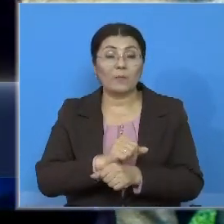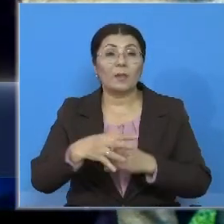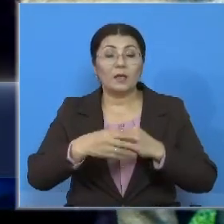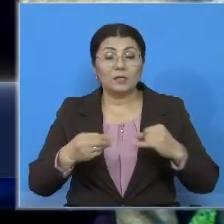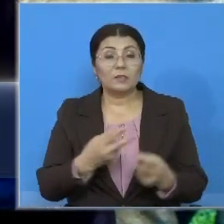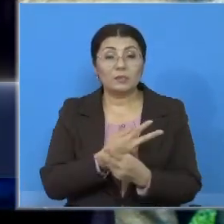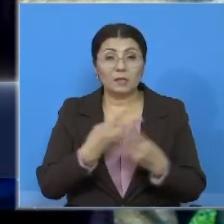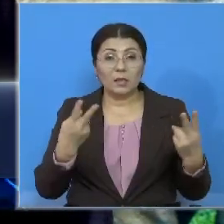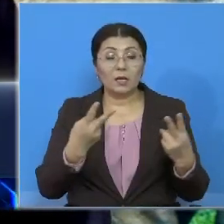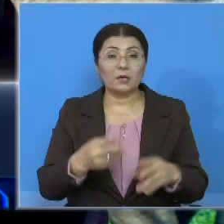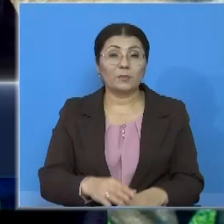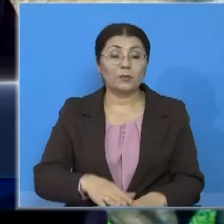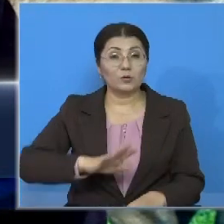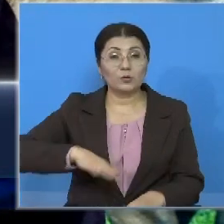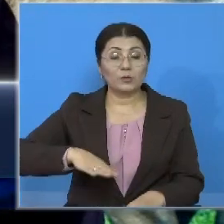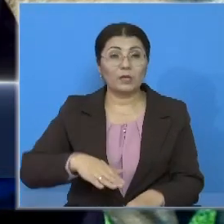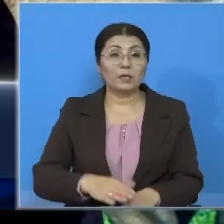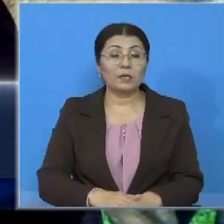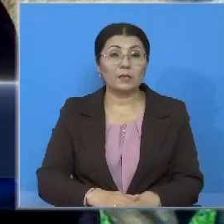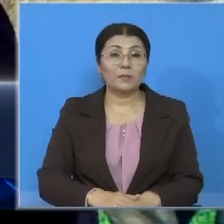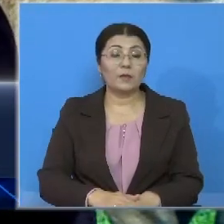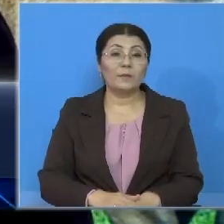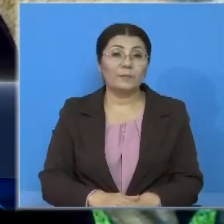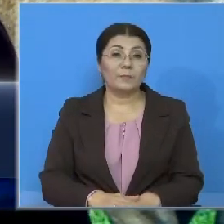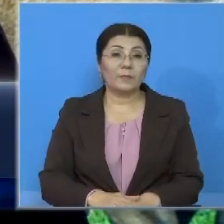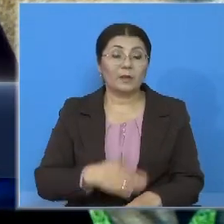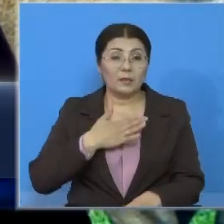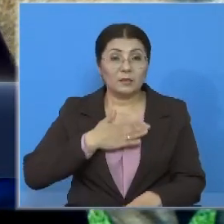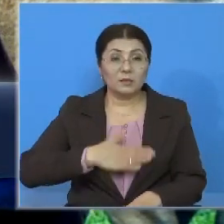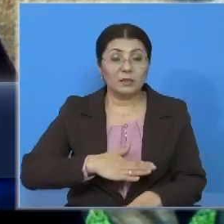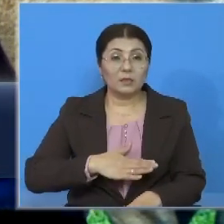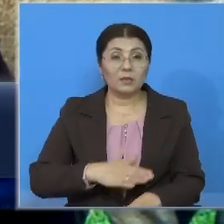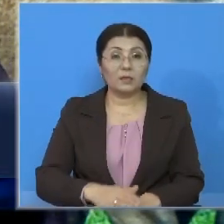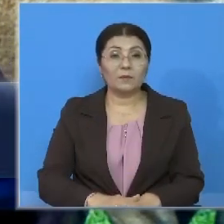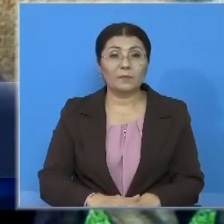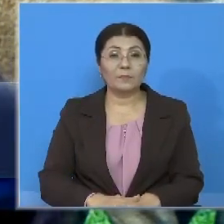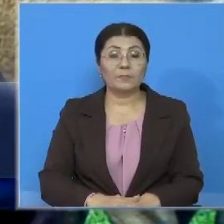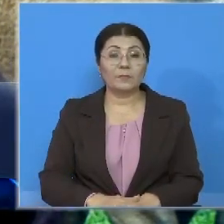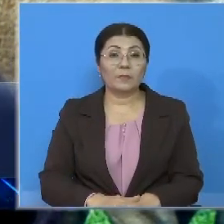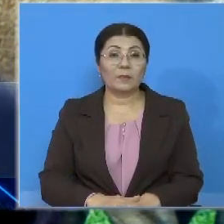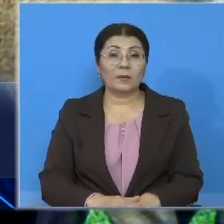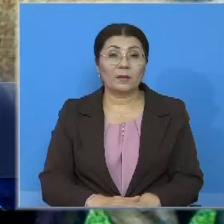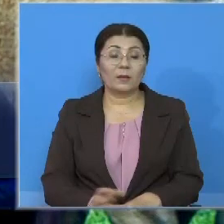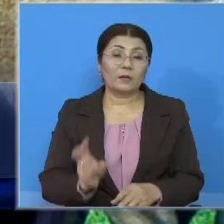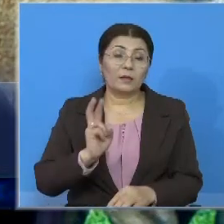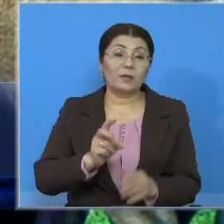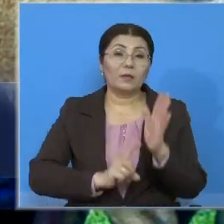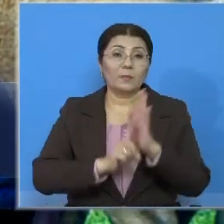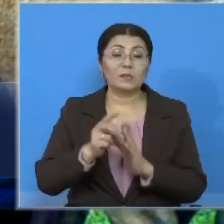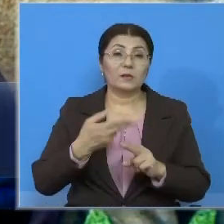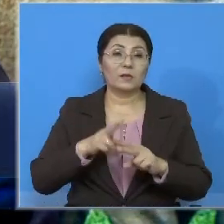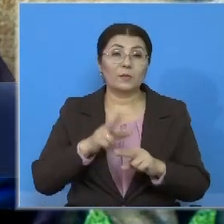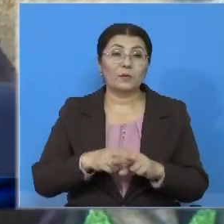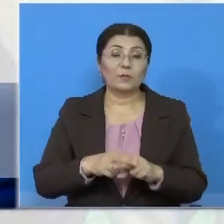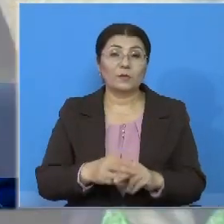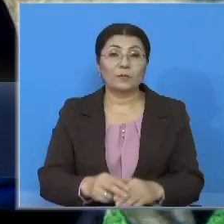қарап, біраз тұрды. Одан кейін жәлі бір-біруден басқа нелері түсті. Ол деген вообще